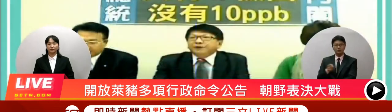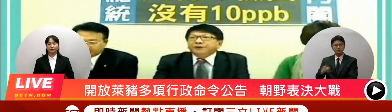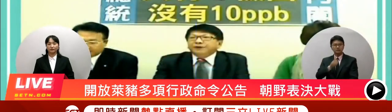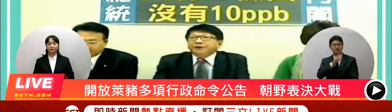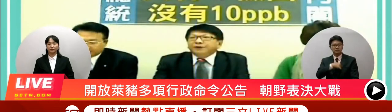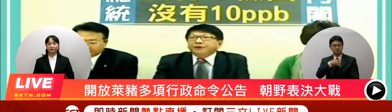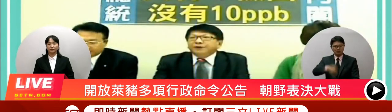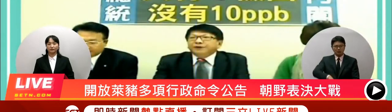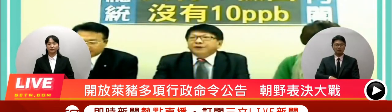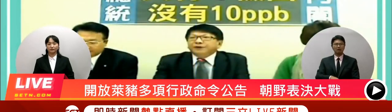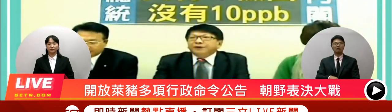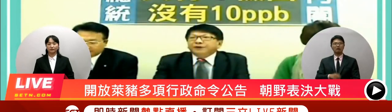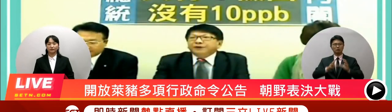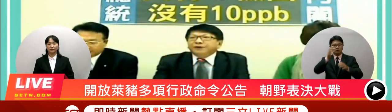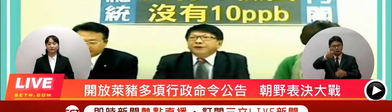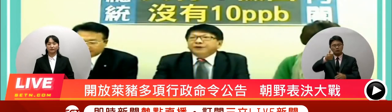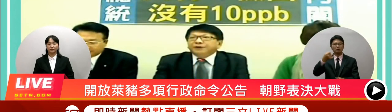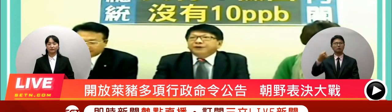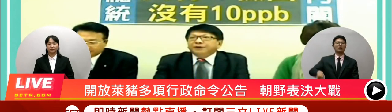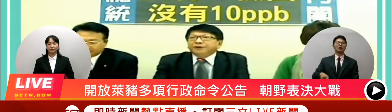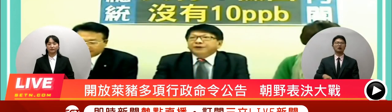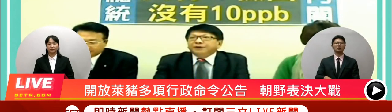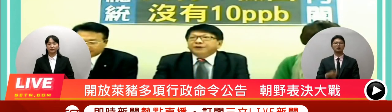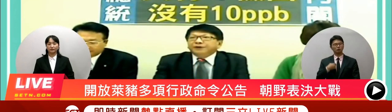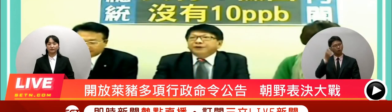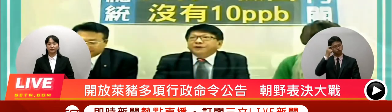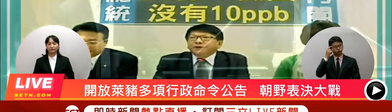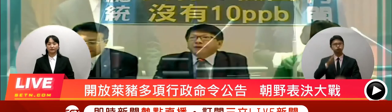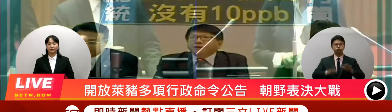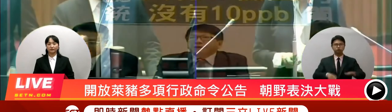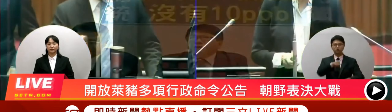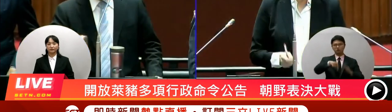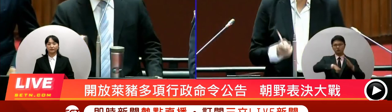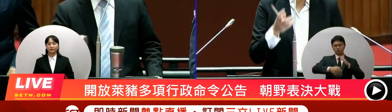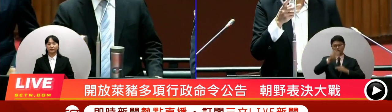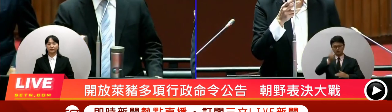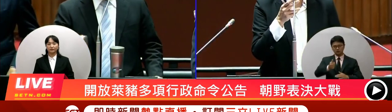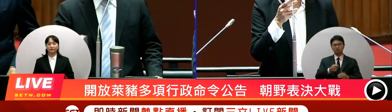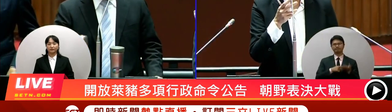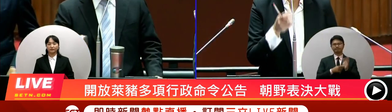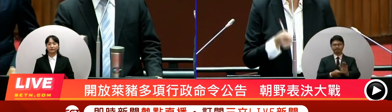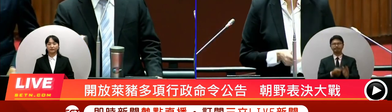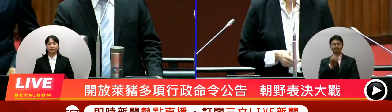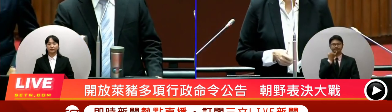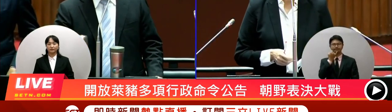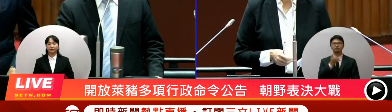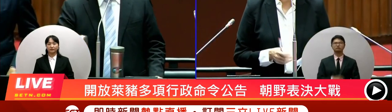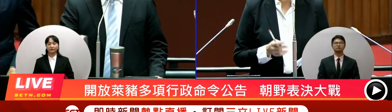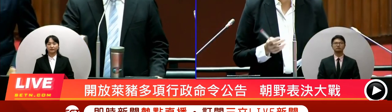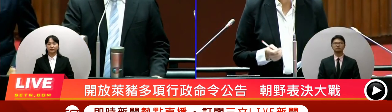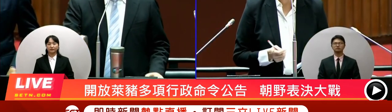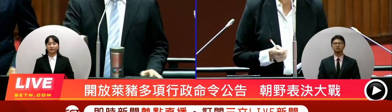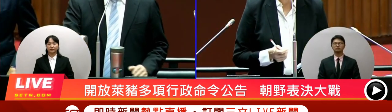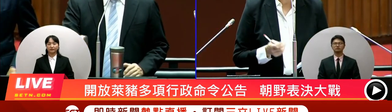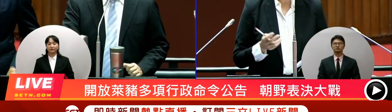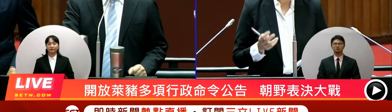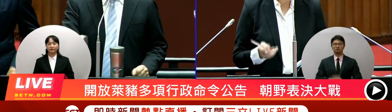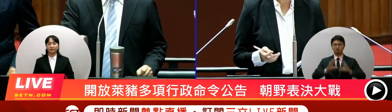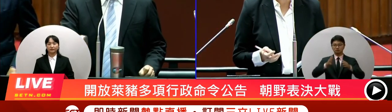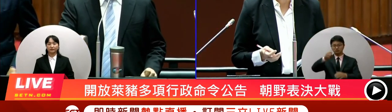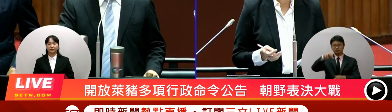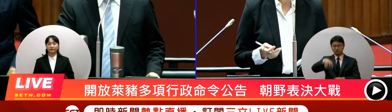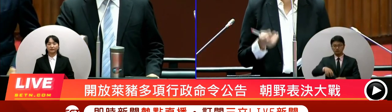统。我觉得院长应该可以做一个表率，所以我是建议啦，总统府、